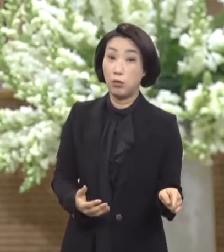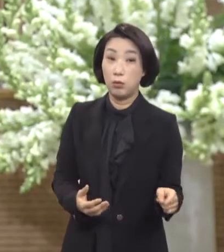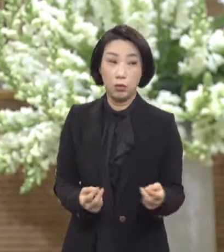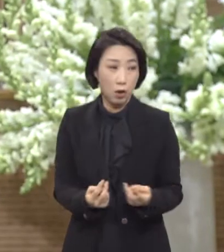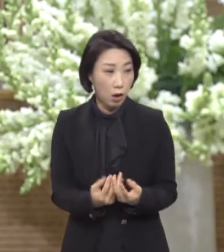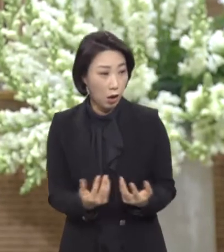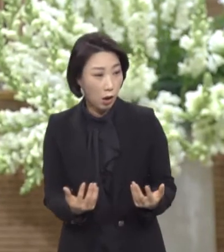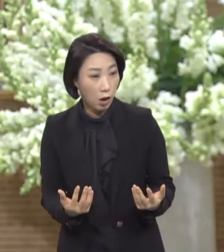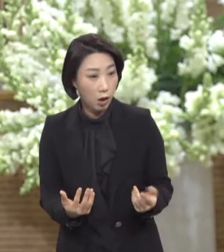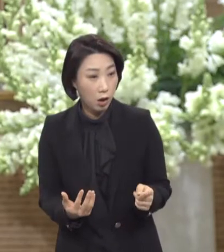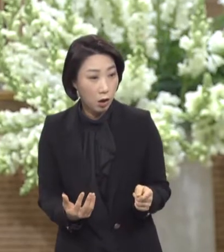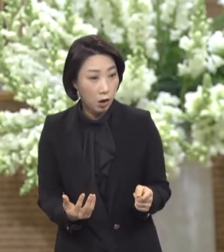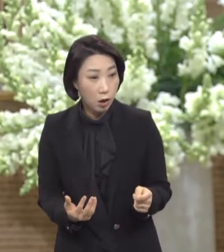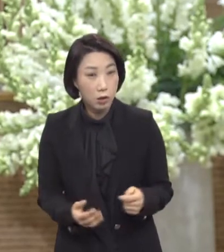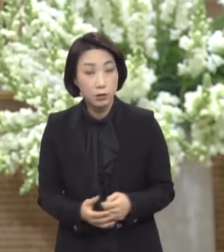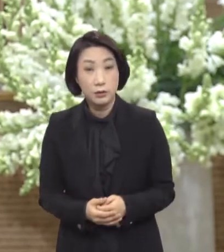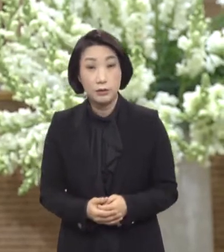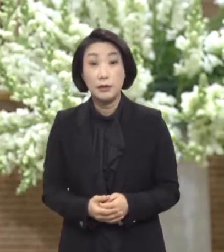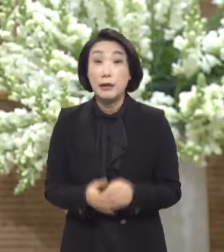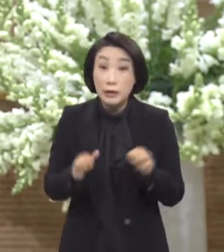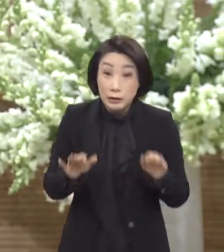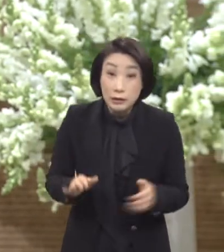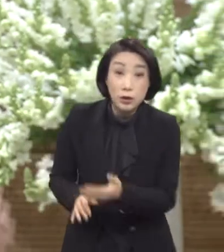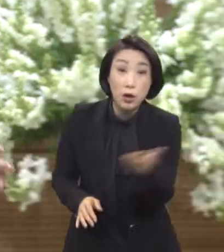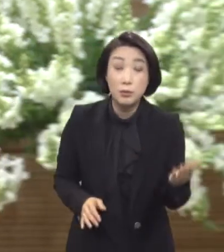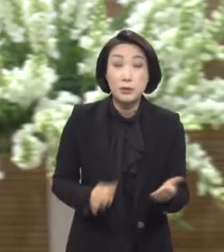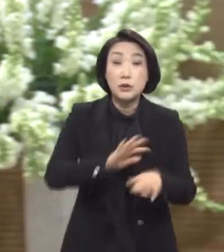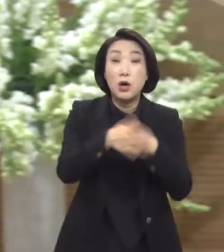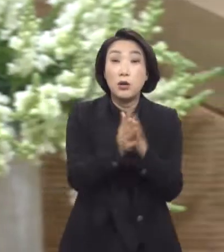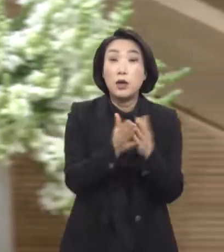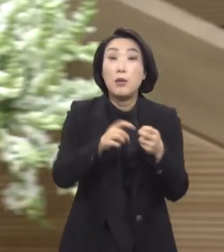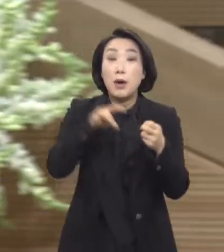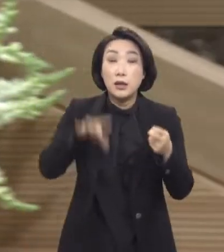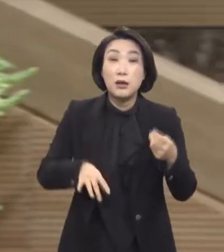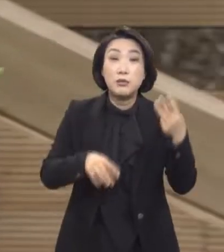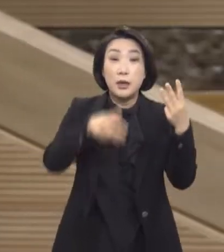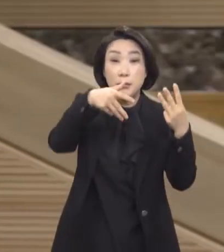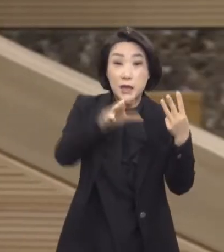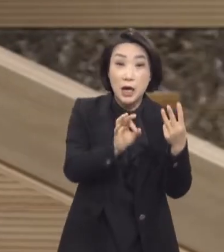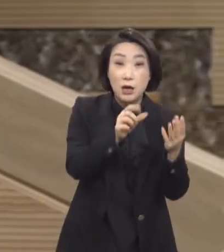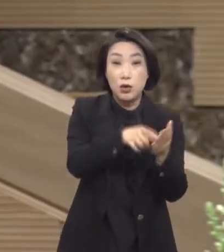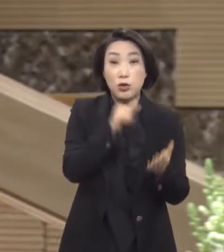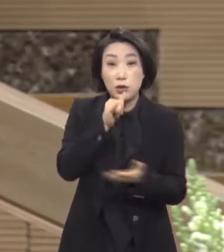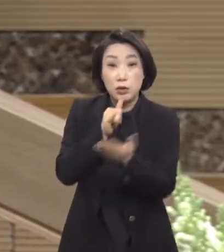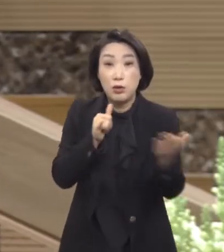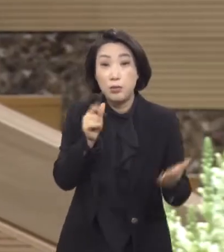대책 없잖아요. 그러니까 마태복음 3장에도